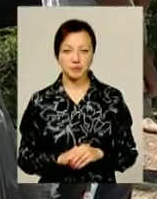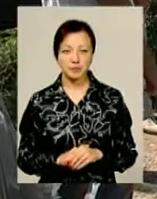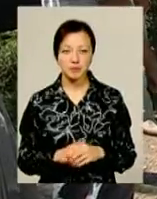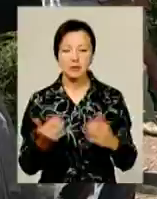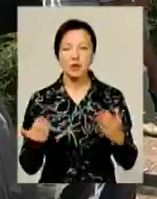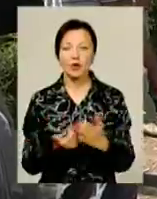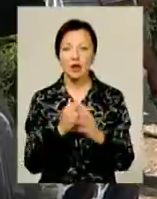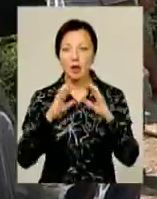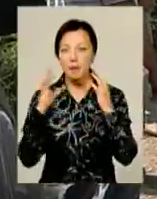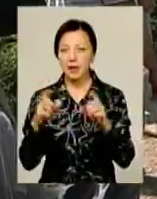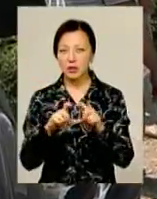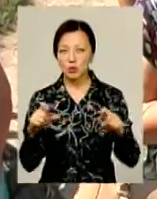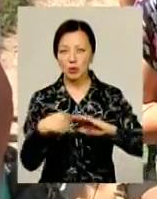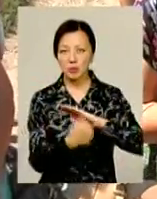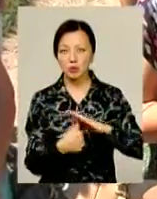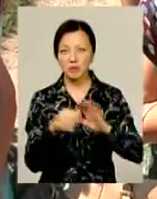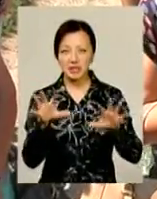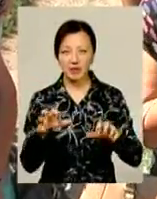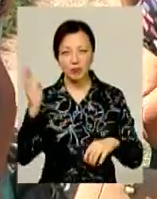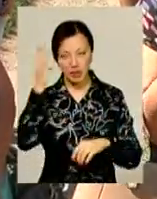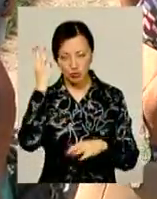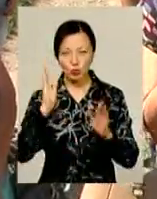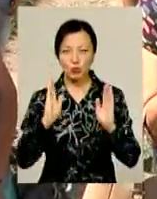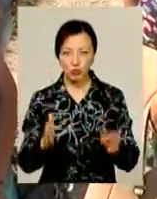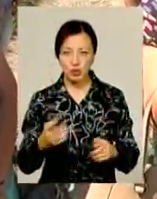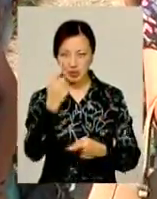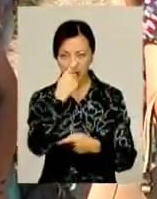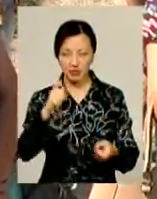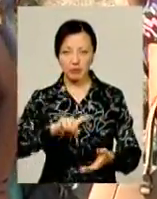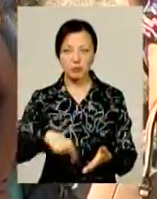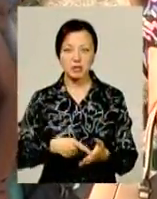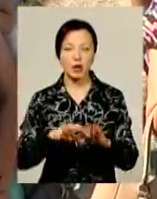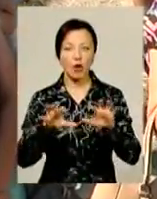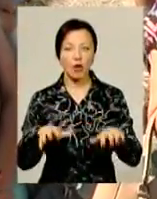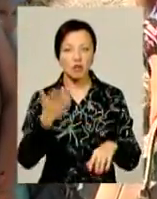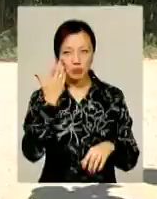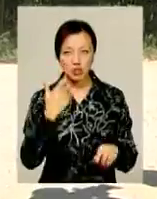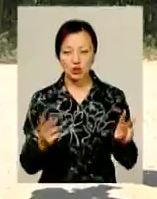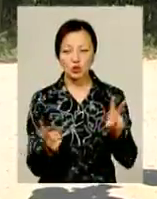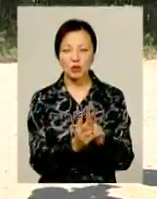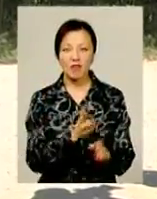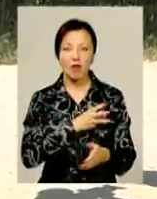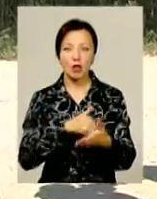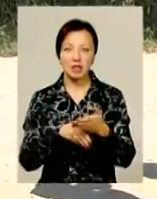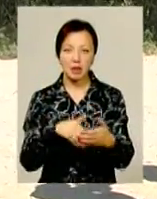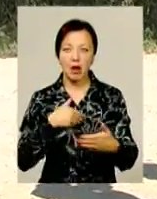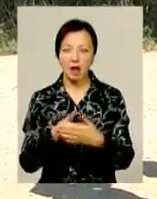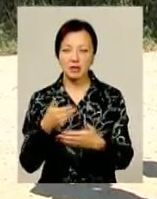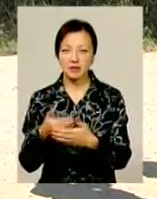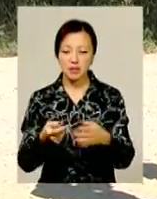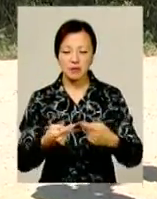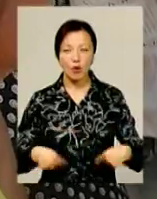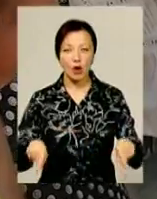Новий притулок для бездомних тварин у Хмельницькому таки буде. Про це заявив міський голова під час зустрічі з волонтерами та активістами